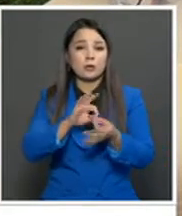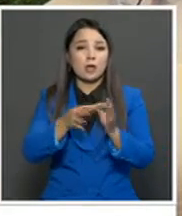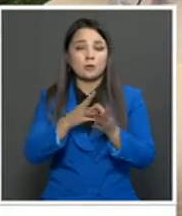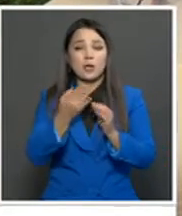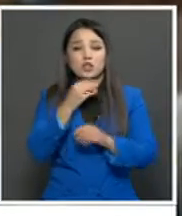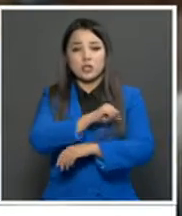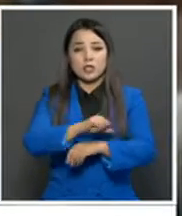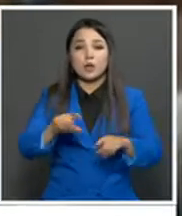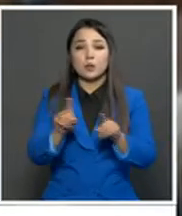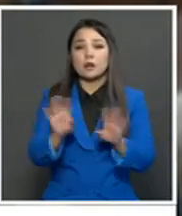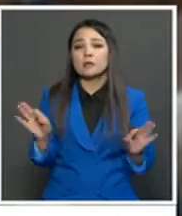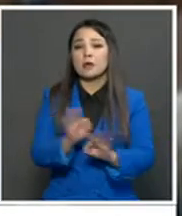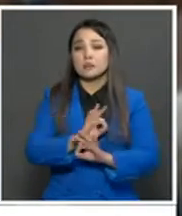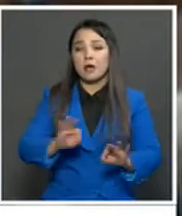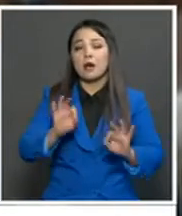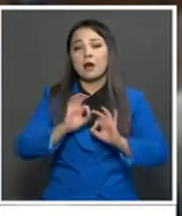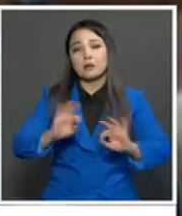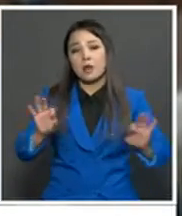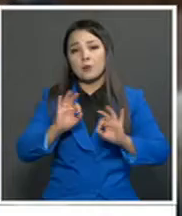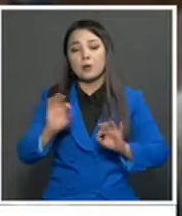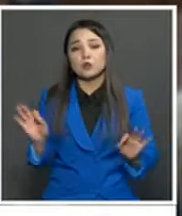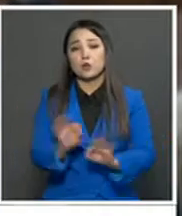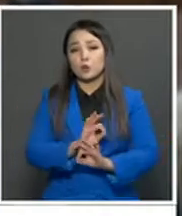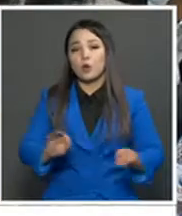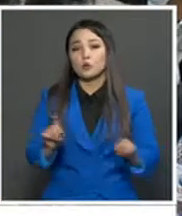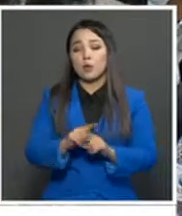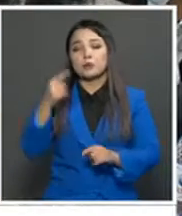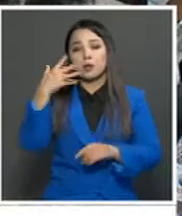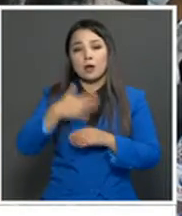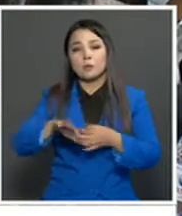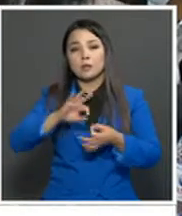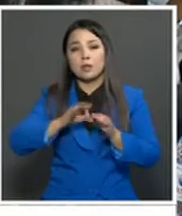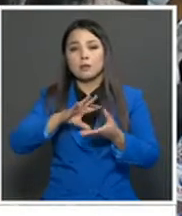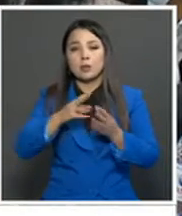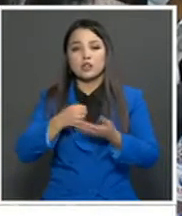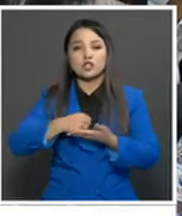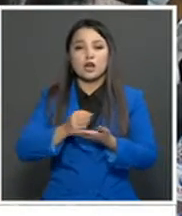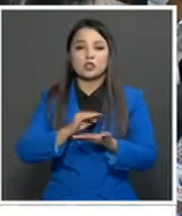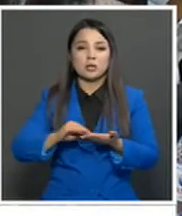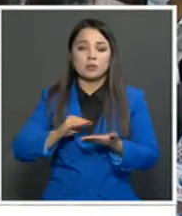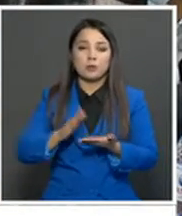шетелдік классиктердің үздік әңгімелері қазақы таным түсінікпен тәржімаланған.